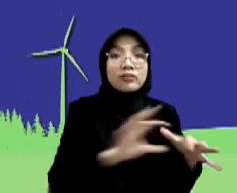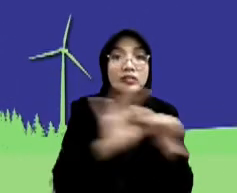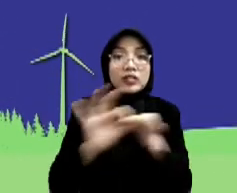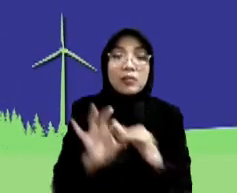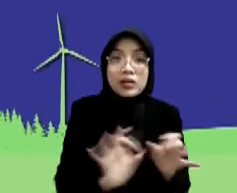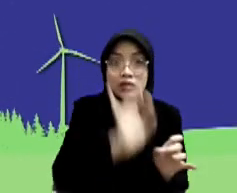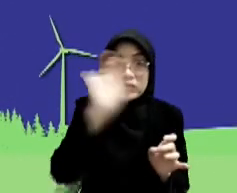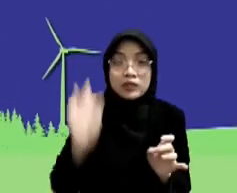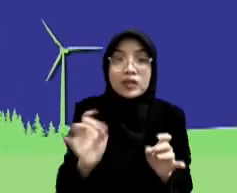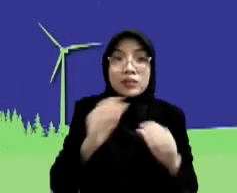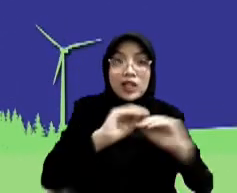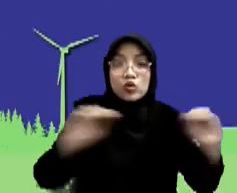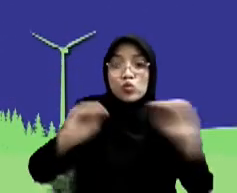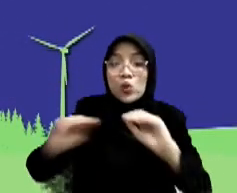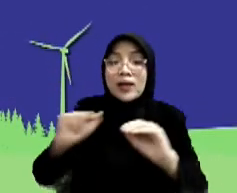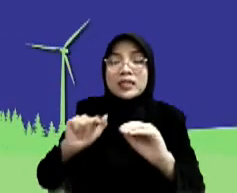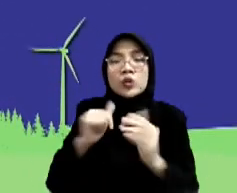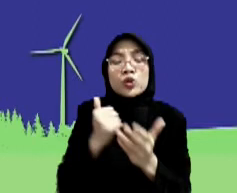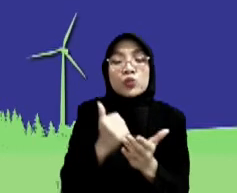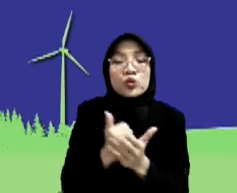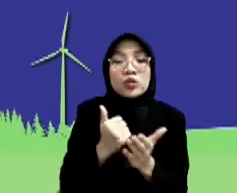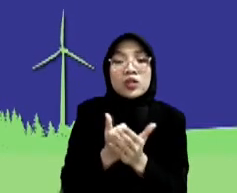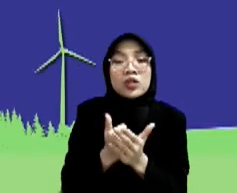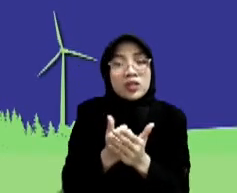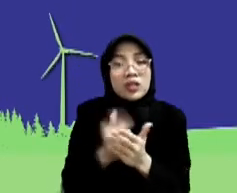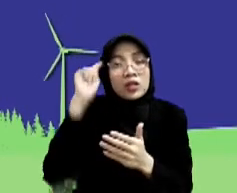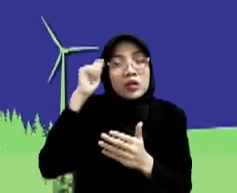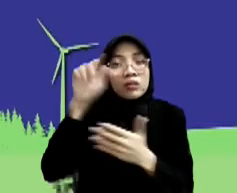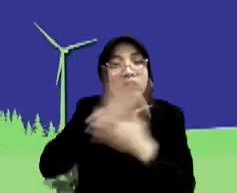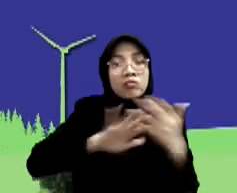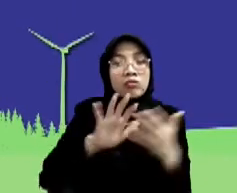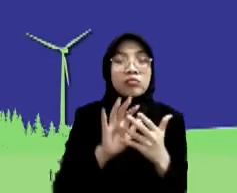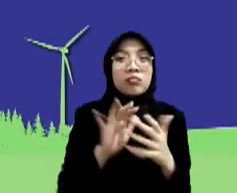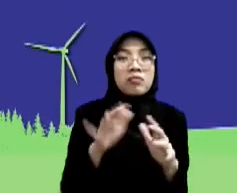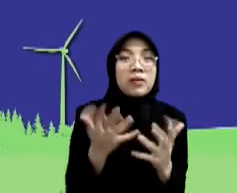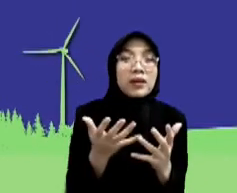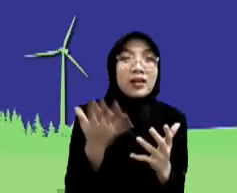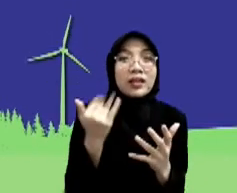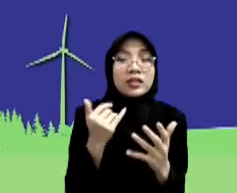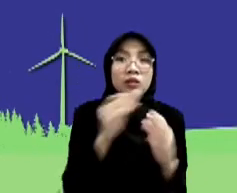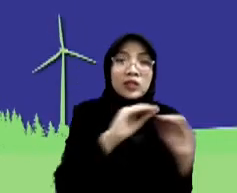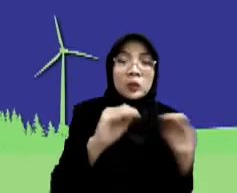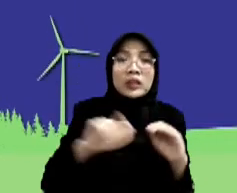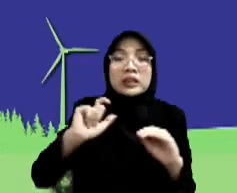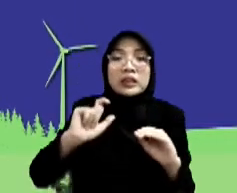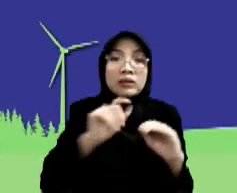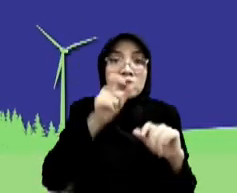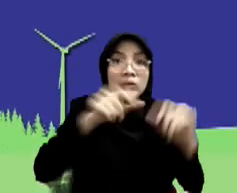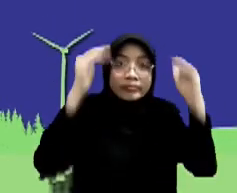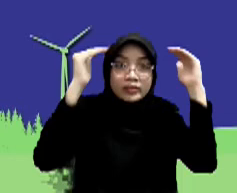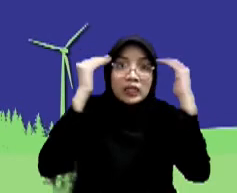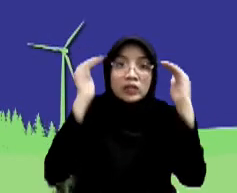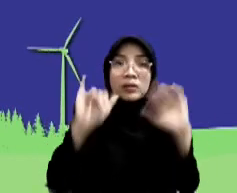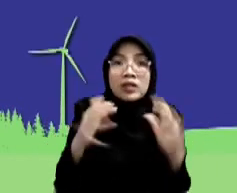pasti akan eh cukup Kompleks juga Bu bagaimana tadi mengedukasi petani Terus mengedukasi apa namanya